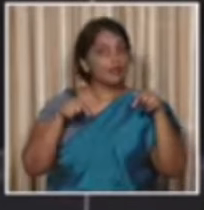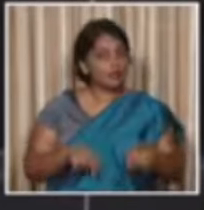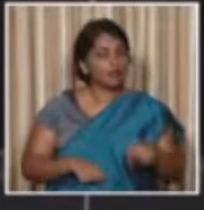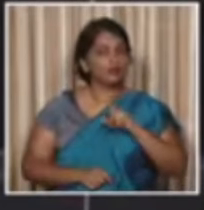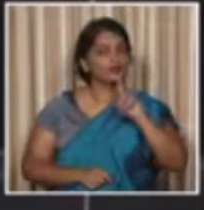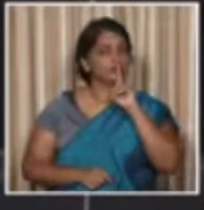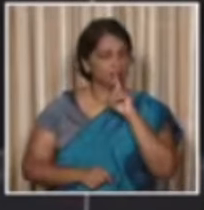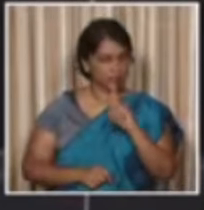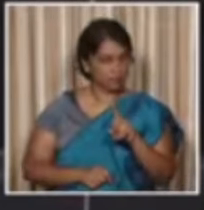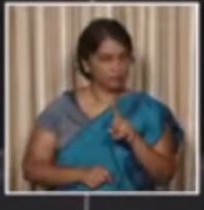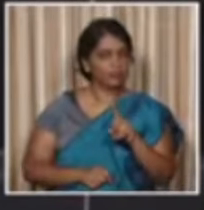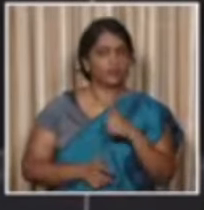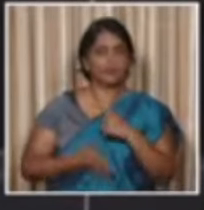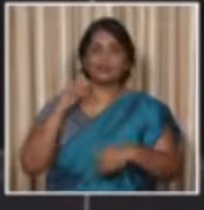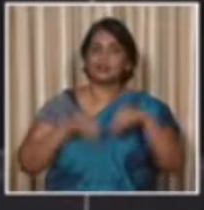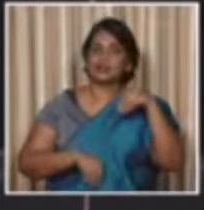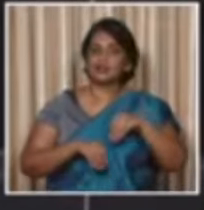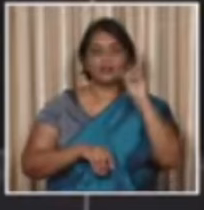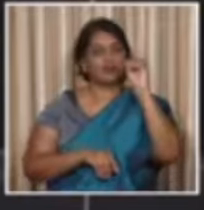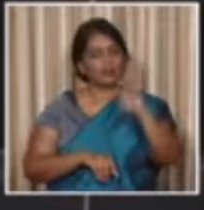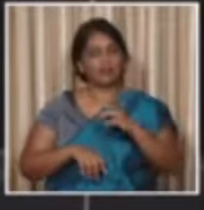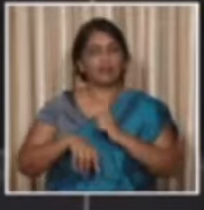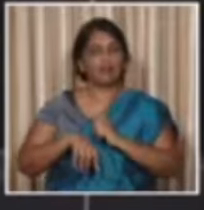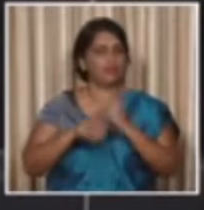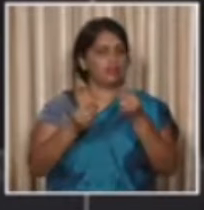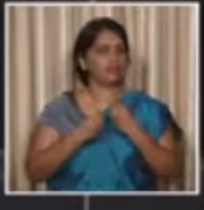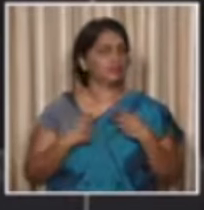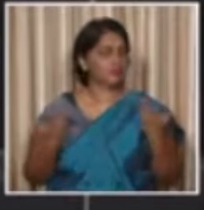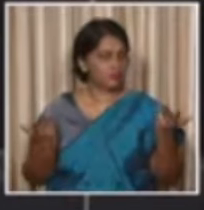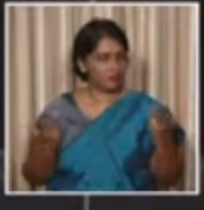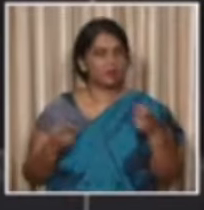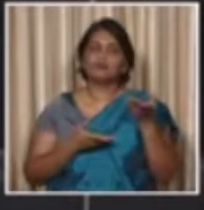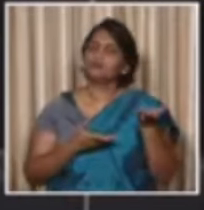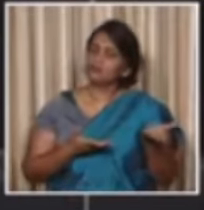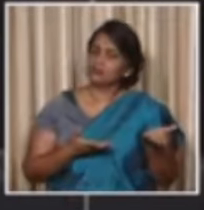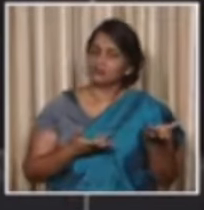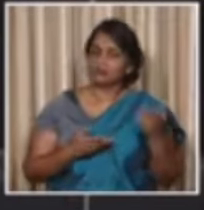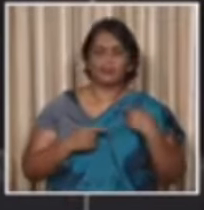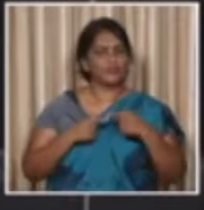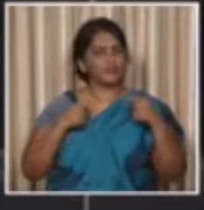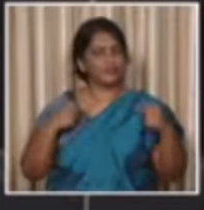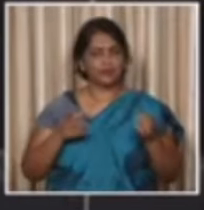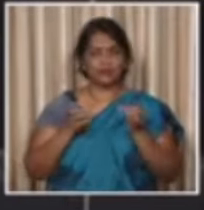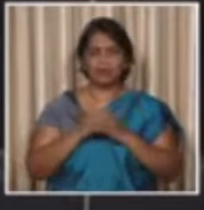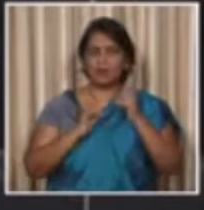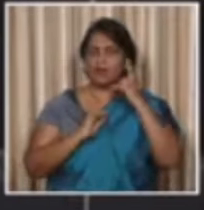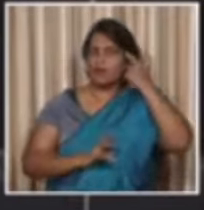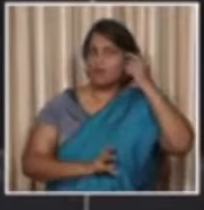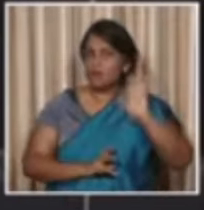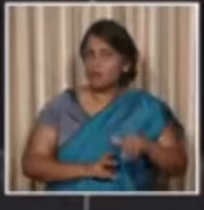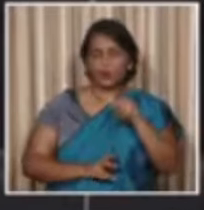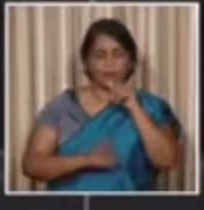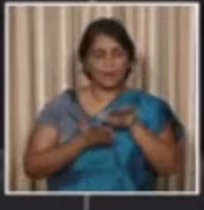කියනවා ඡන්දේ දෙන්න ඉඩ දුන්නේ නැහැ. ඉතින් මේ විරුද්ධ පක්ෂයේ අරමුණ